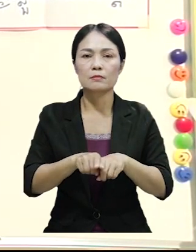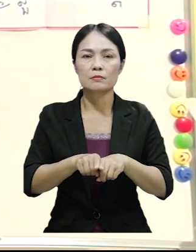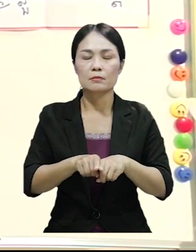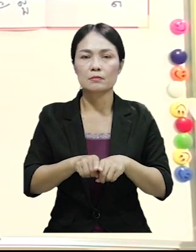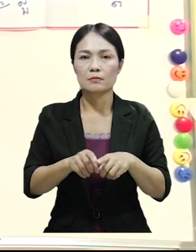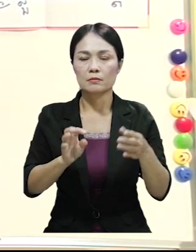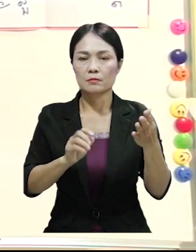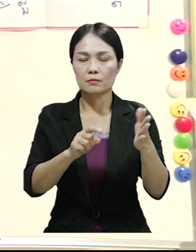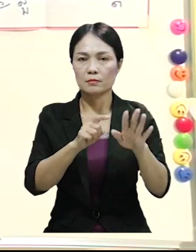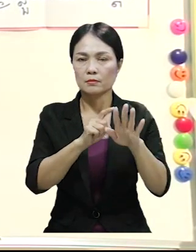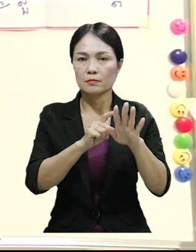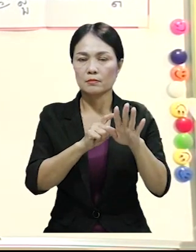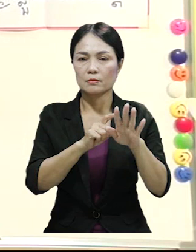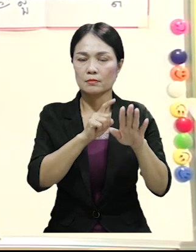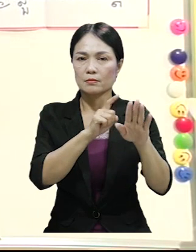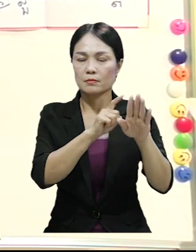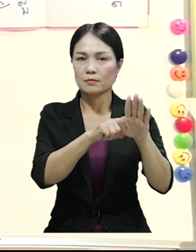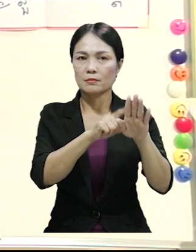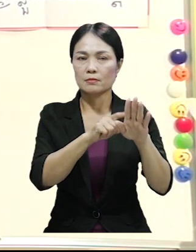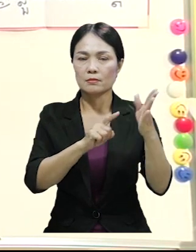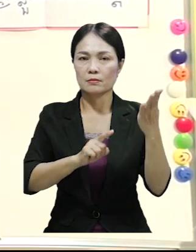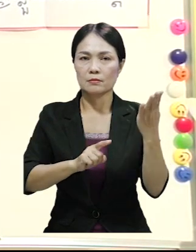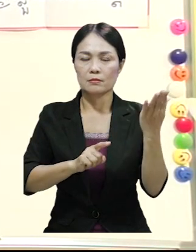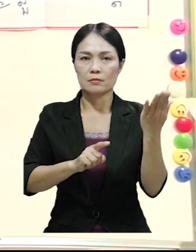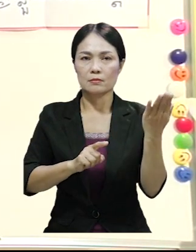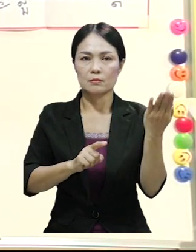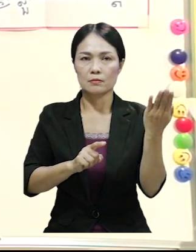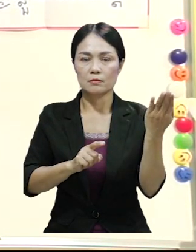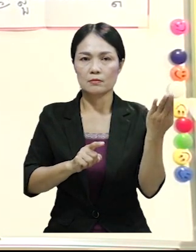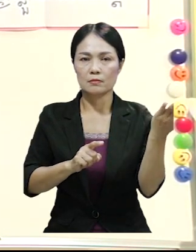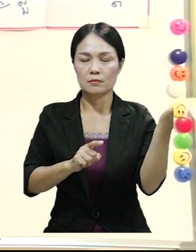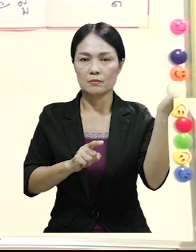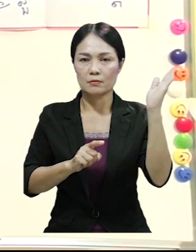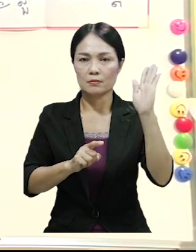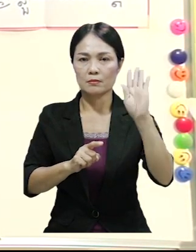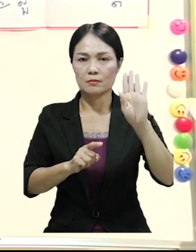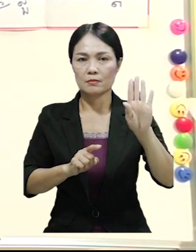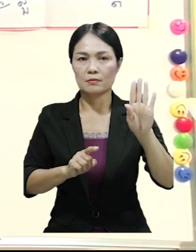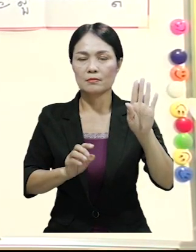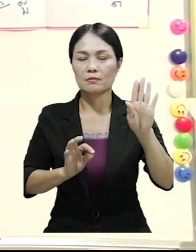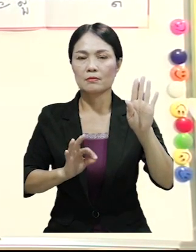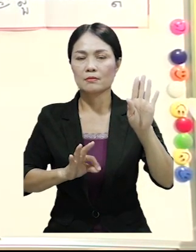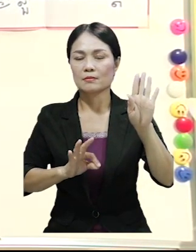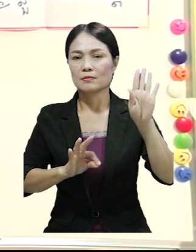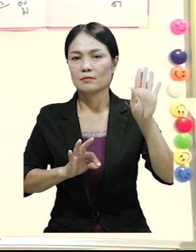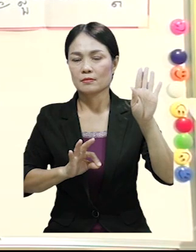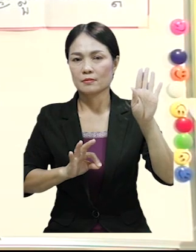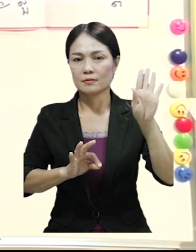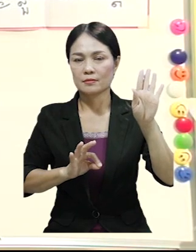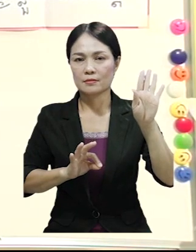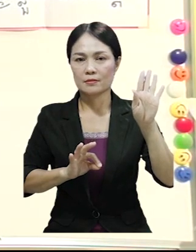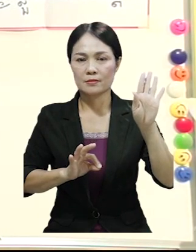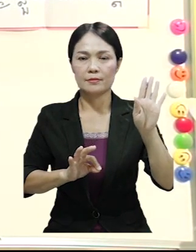ដោយដៃម្ខាងទៀតនេះកូនដៃខាងណានេះបាទគឺវិលវងគឺវិលបែបនេះឃើញទេកូនឃើញទាំងអស់គ្នាទេ